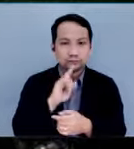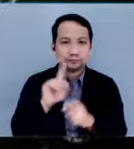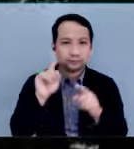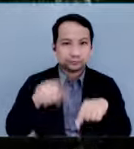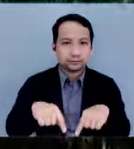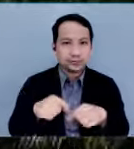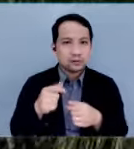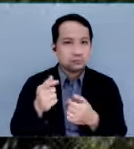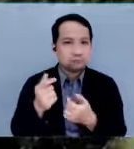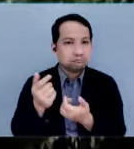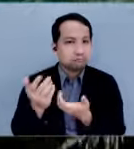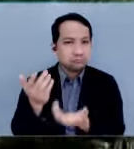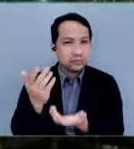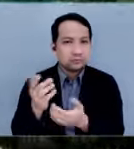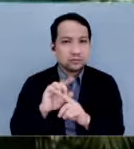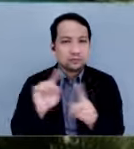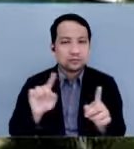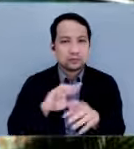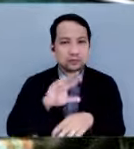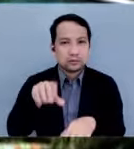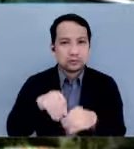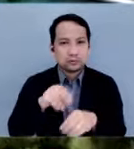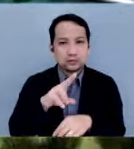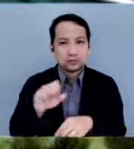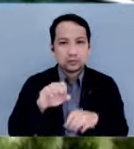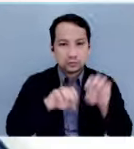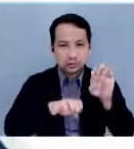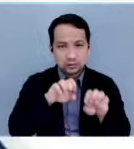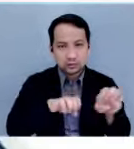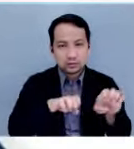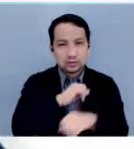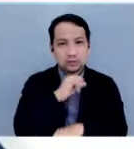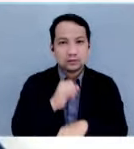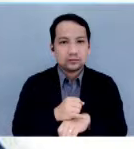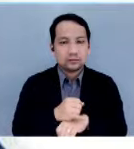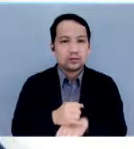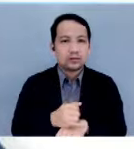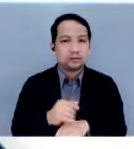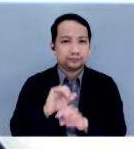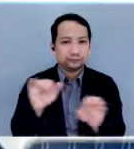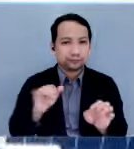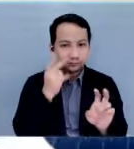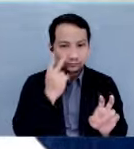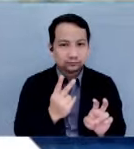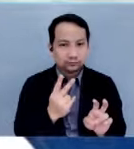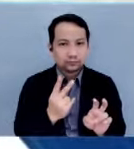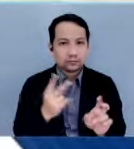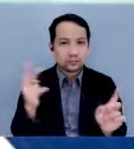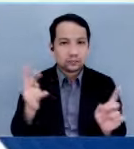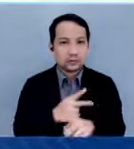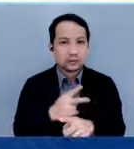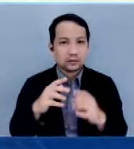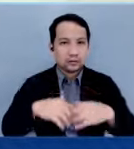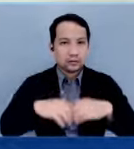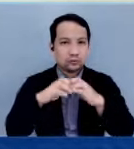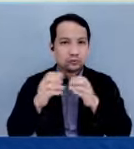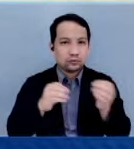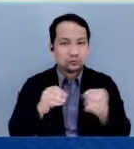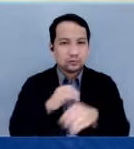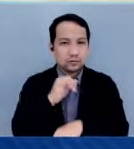makaapekto oras na sumailalim sa UNESCO evaluation ng isla. Kabilang sa nakikita nilang violation ang pag-ooperate ng isla ng